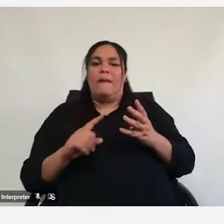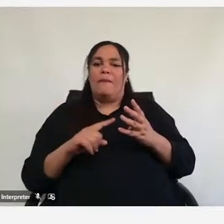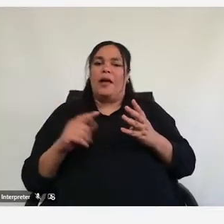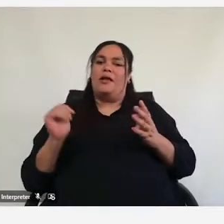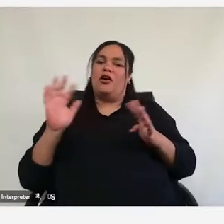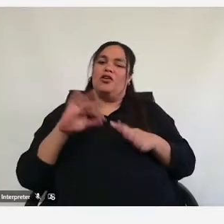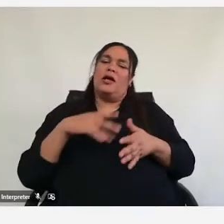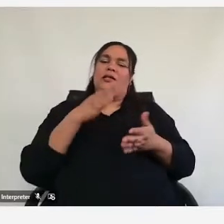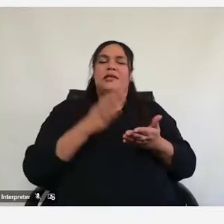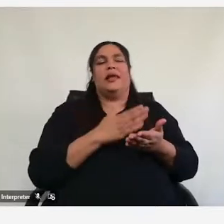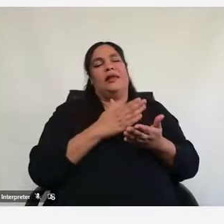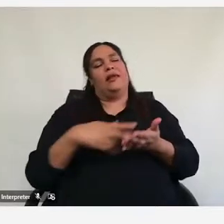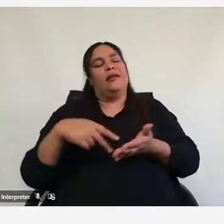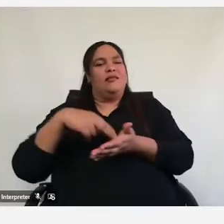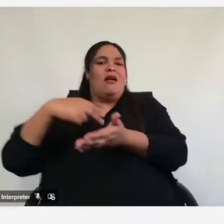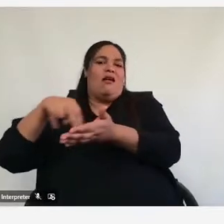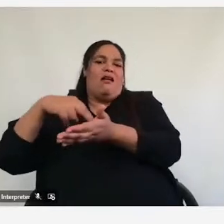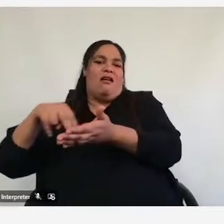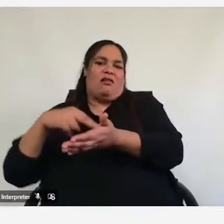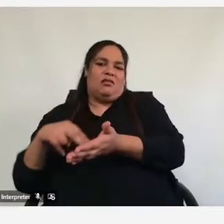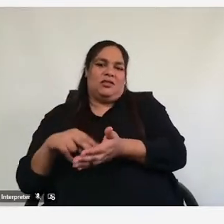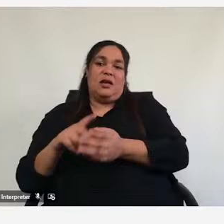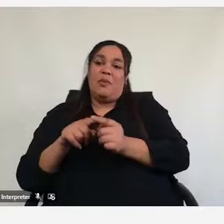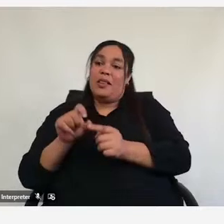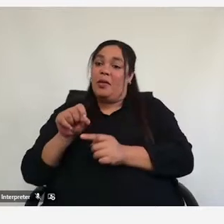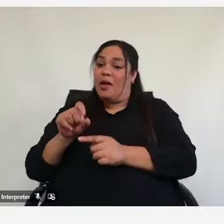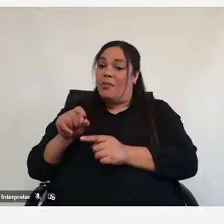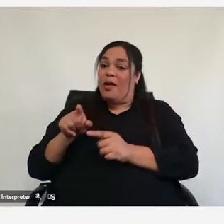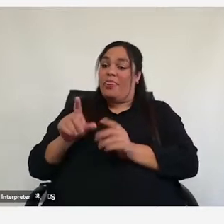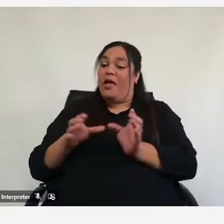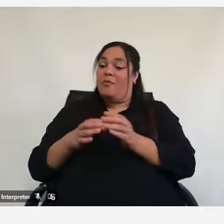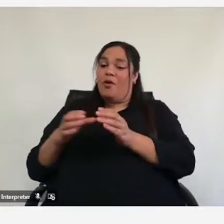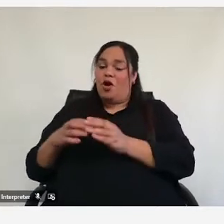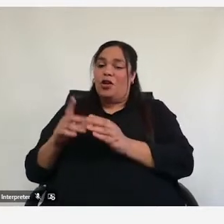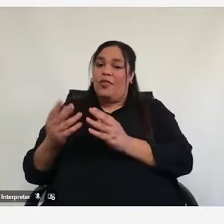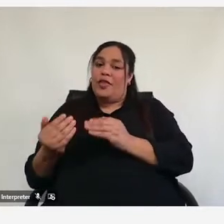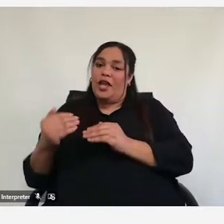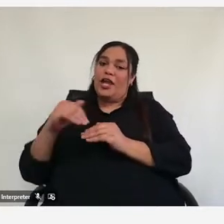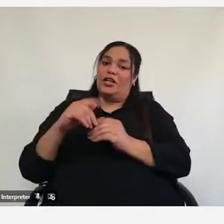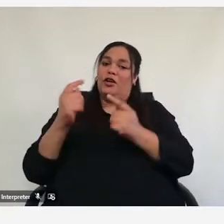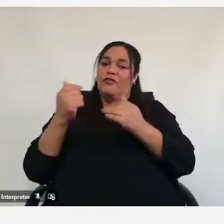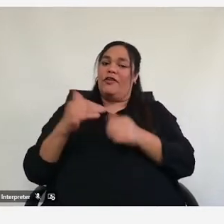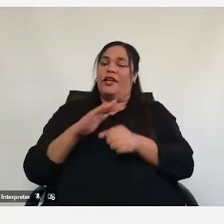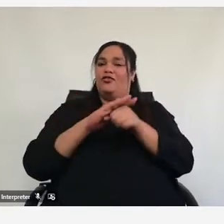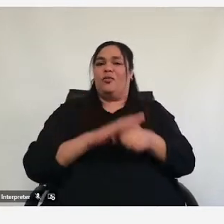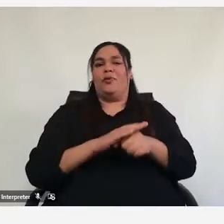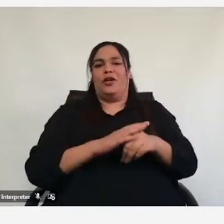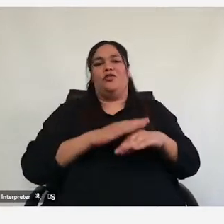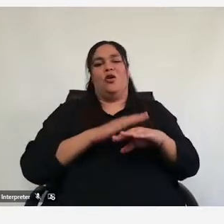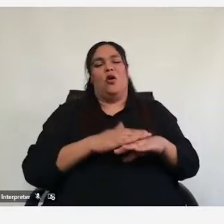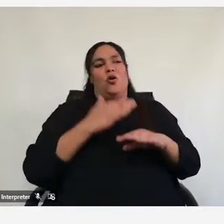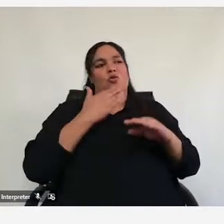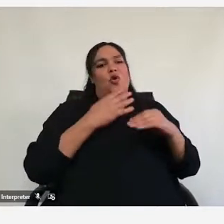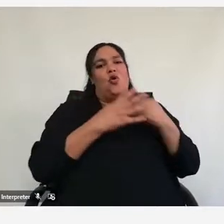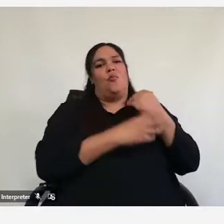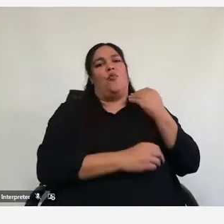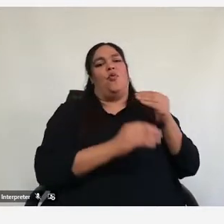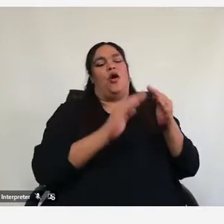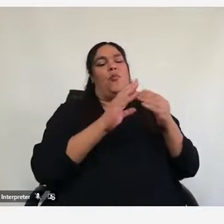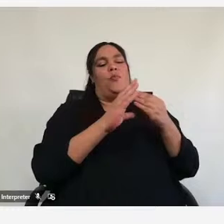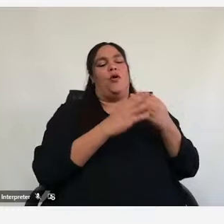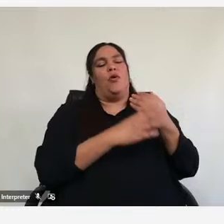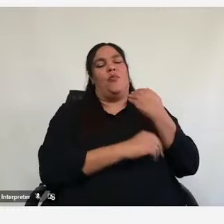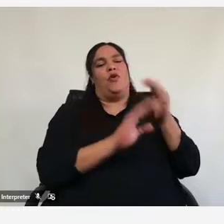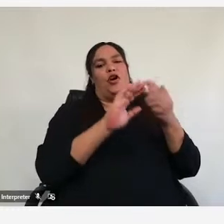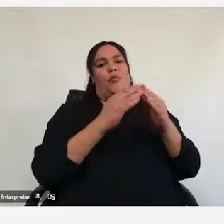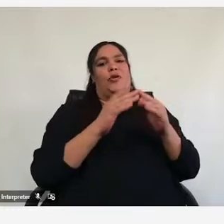en gedans het, speaker, is die einste partye wie ekstra finansiële druk op arm huishoudings en SASSA